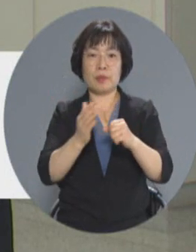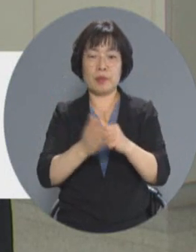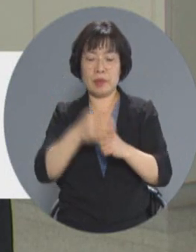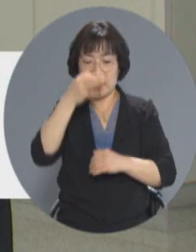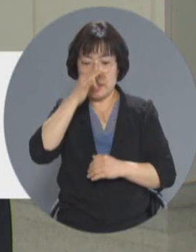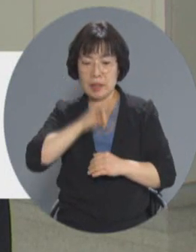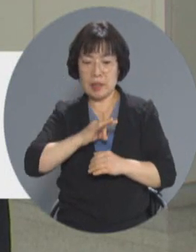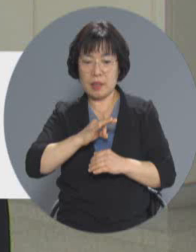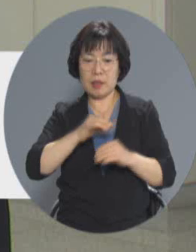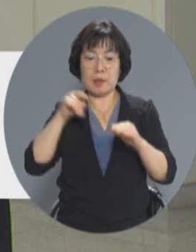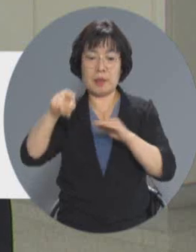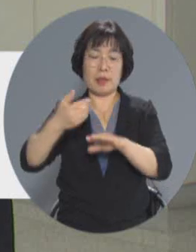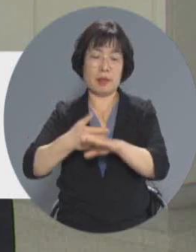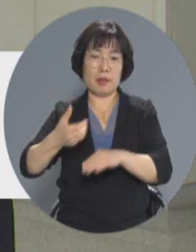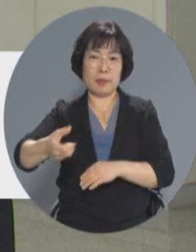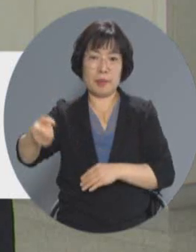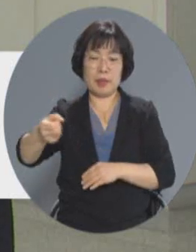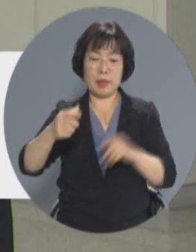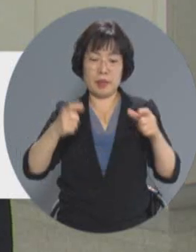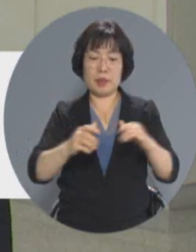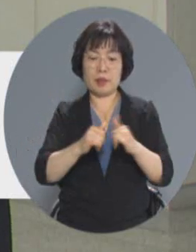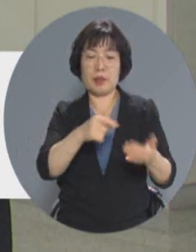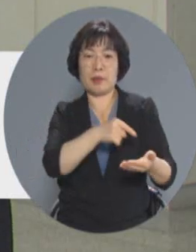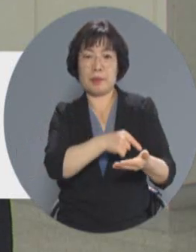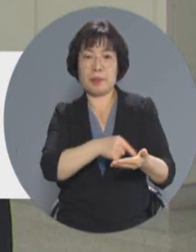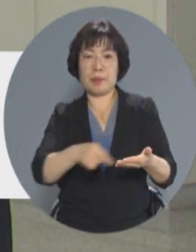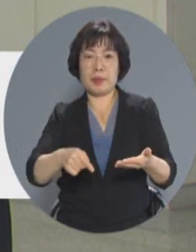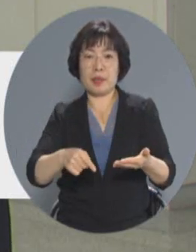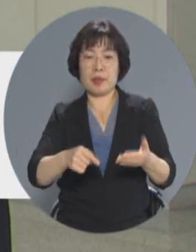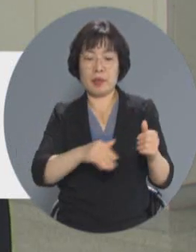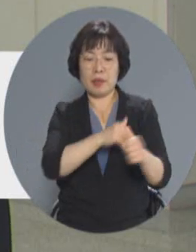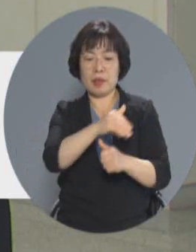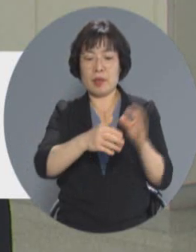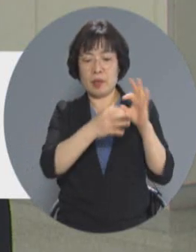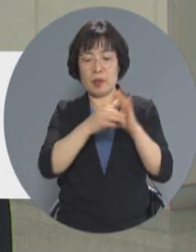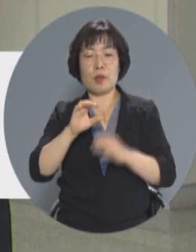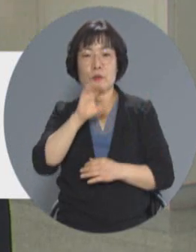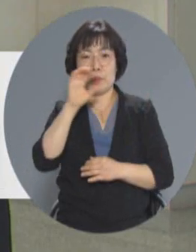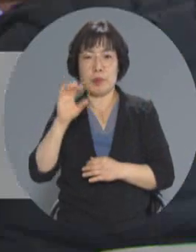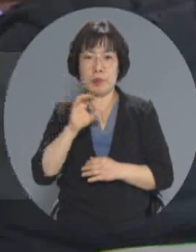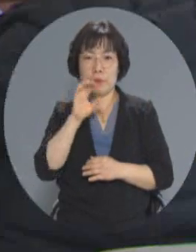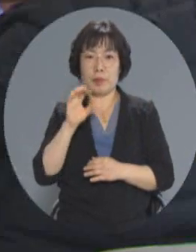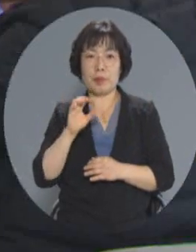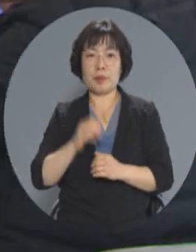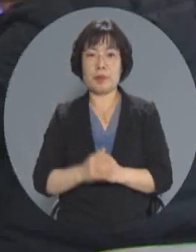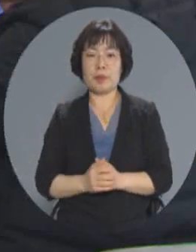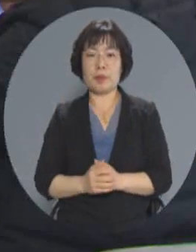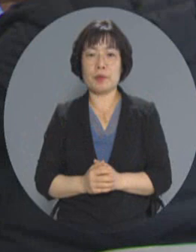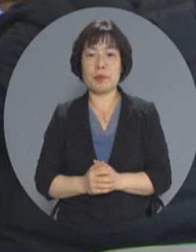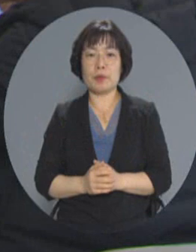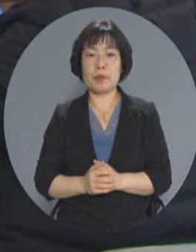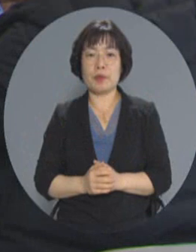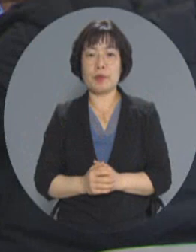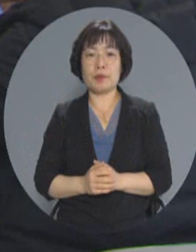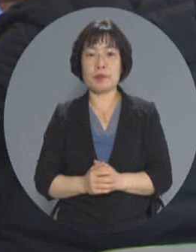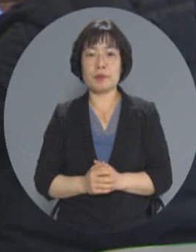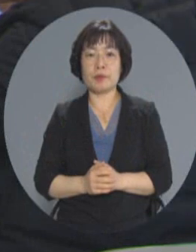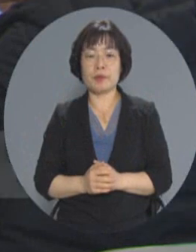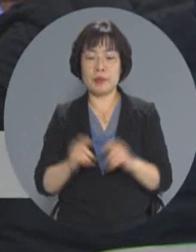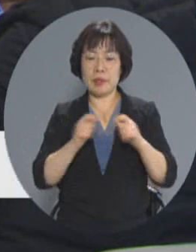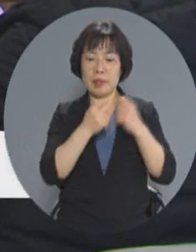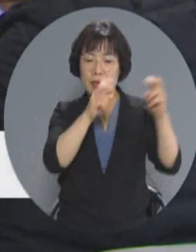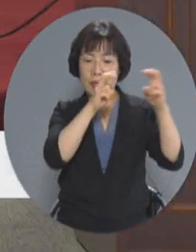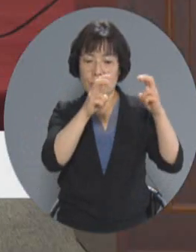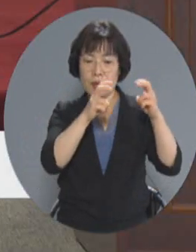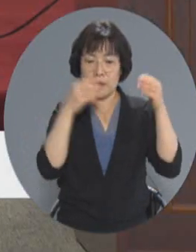이익은 결국 밖으로 빠져나가고 주민들은 피해를 보는 이런 상황이 계속 반복되고 있기 때문에 이 때문에 민간